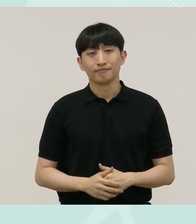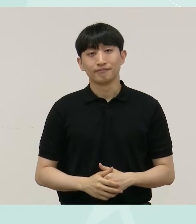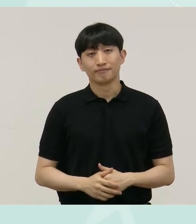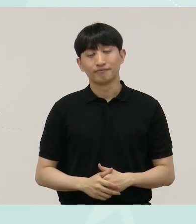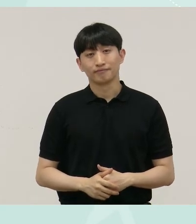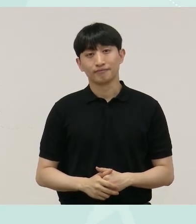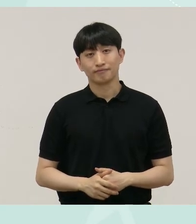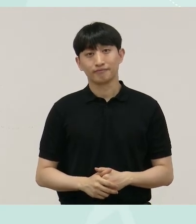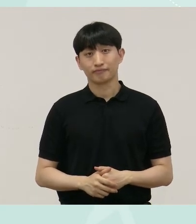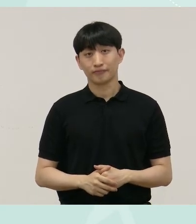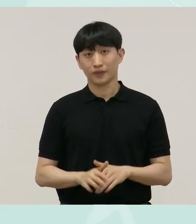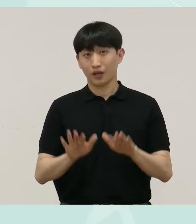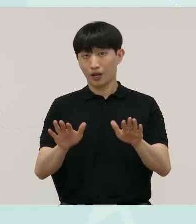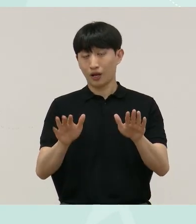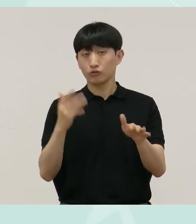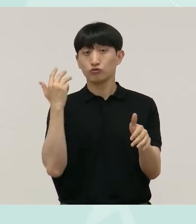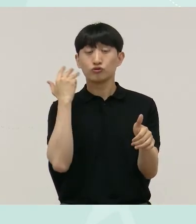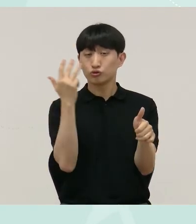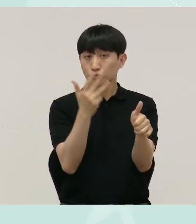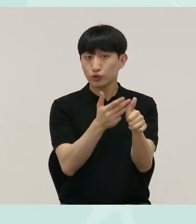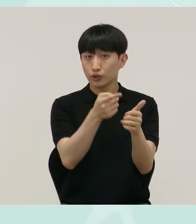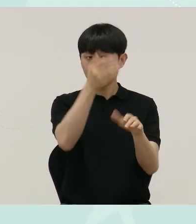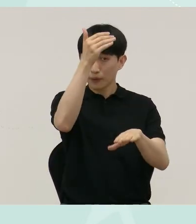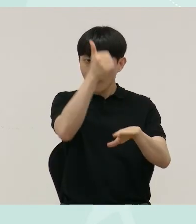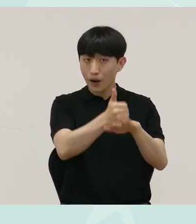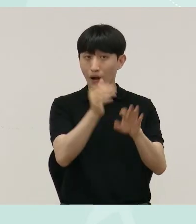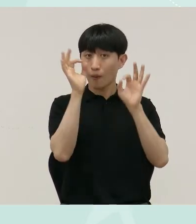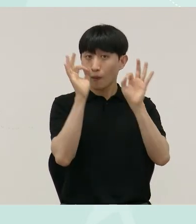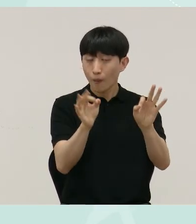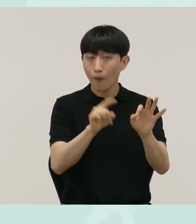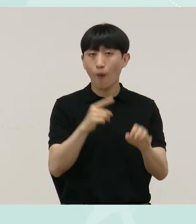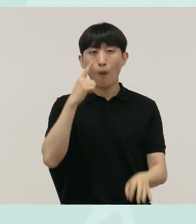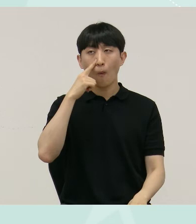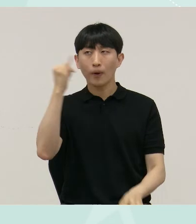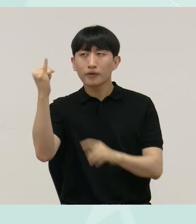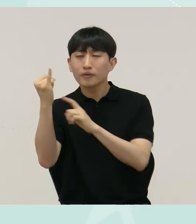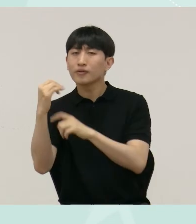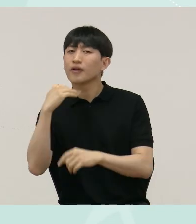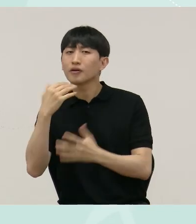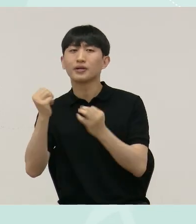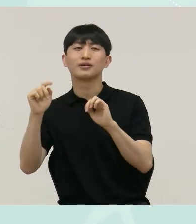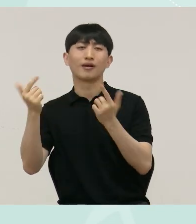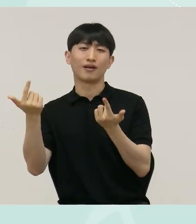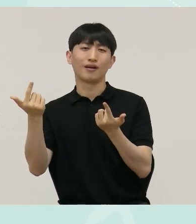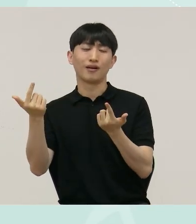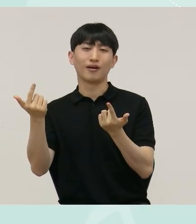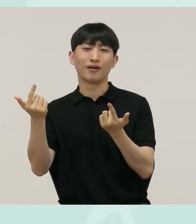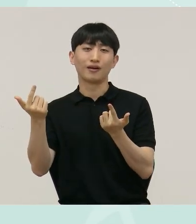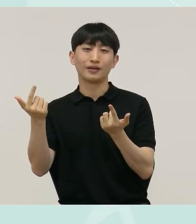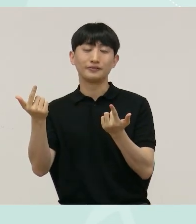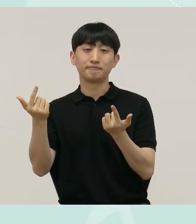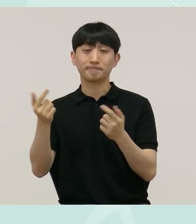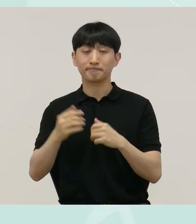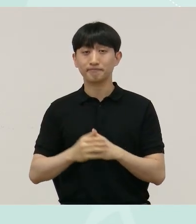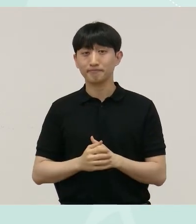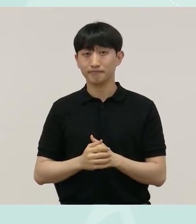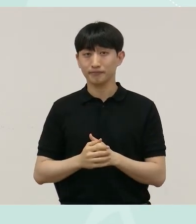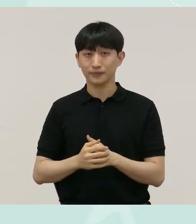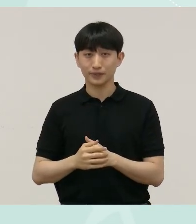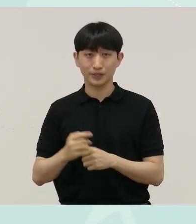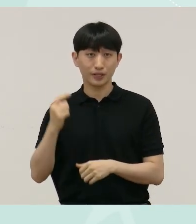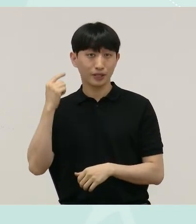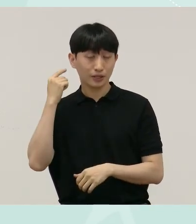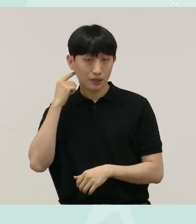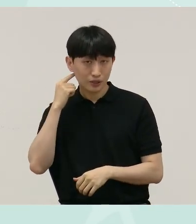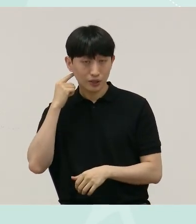자, 그런데 수술 결과를 보면 그렇게 어머님이 연세가 많지 않으심에도 불구하고 수술을 이 저주파 잔청이